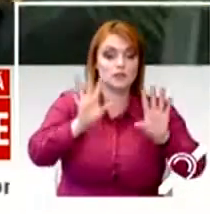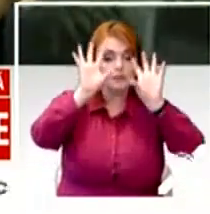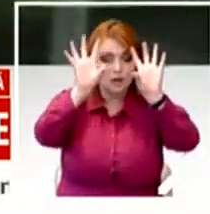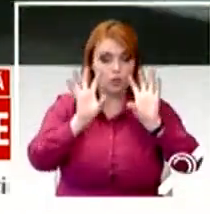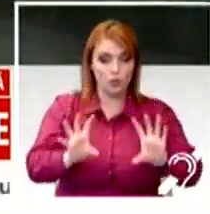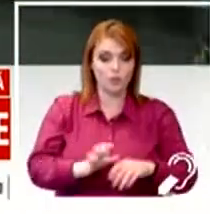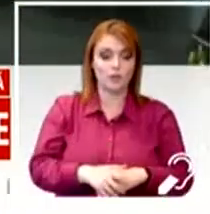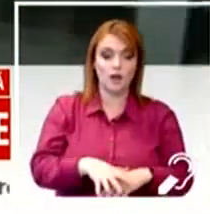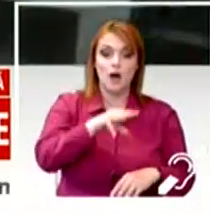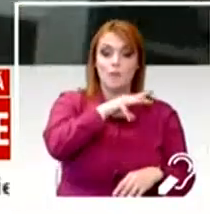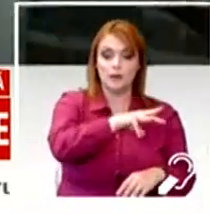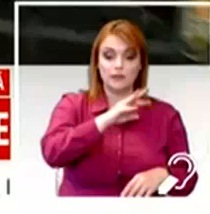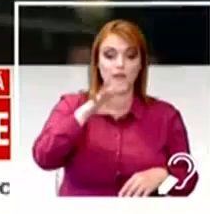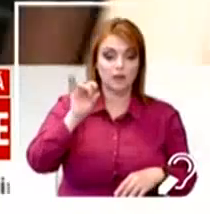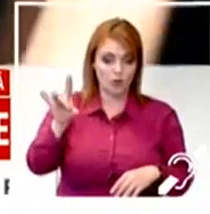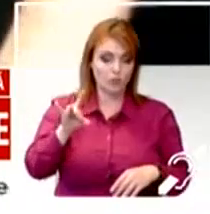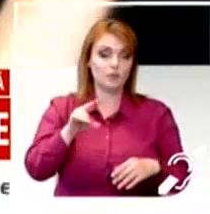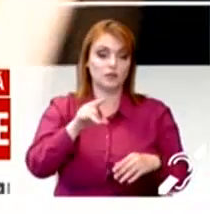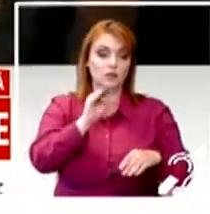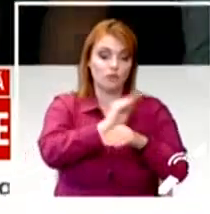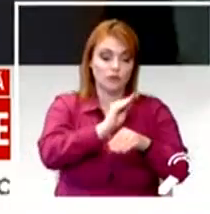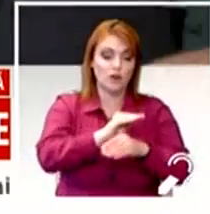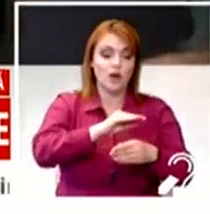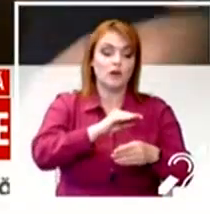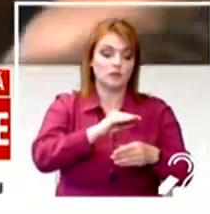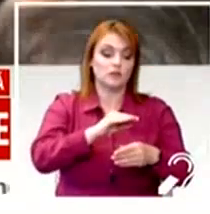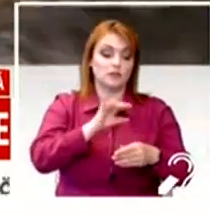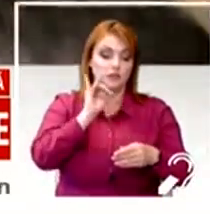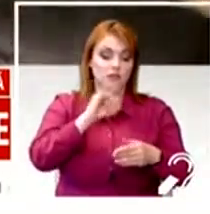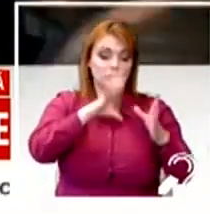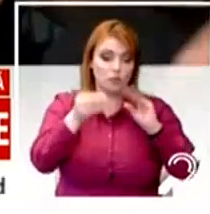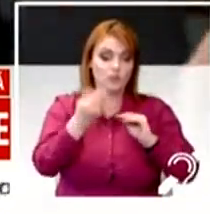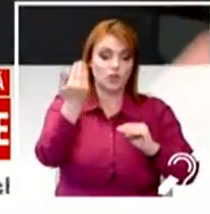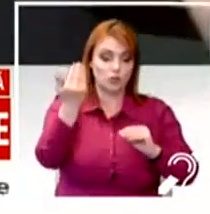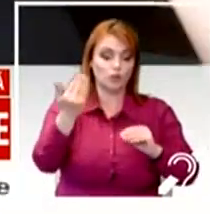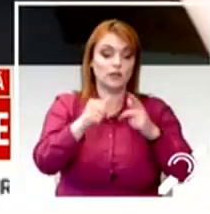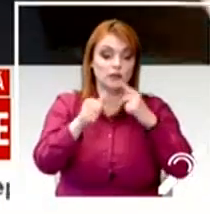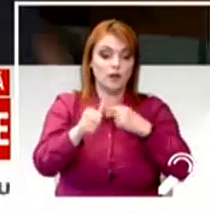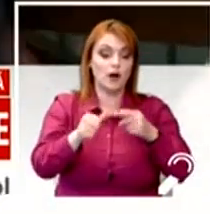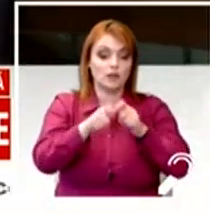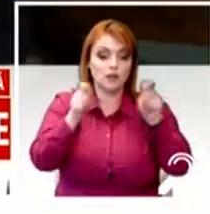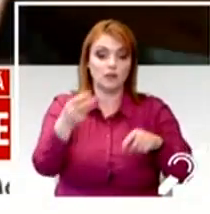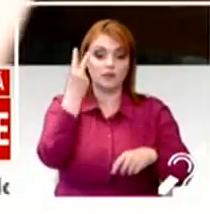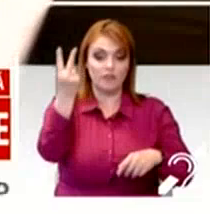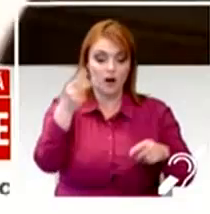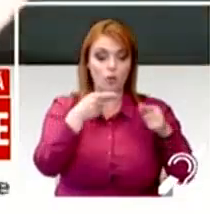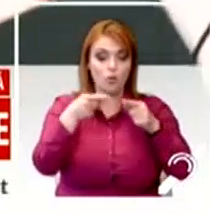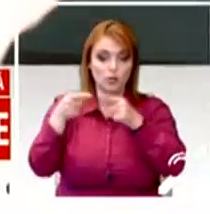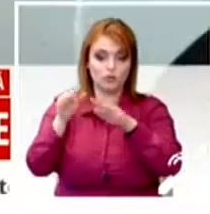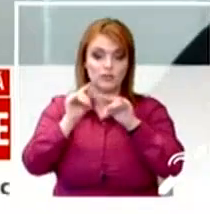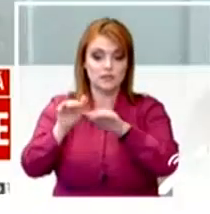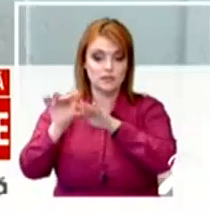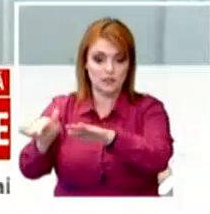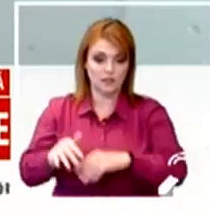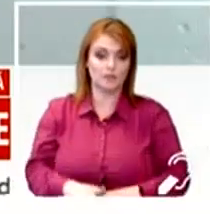menționez că Marina Tauber este învinuită în două dosare penale. Este vorba de acceptarea finanțării partidului Șor de un grup